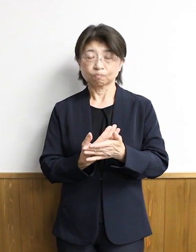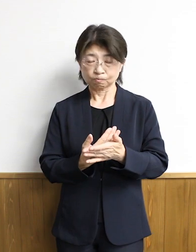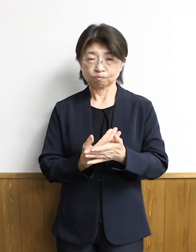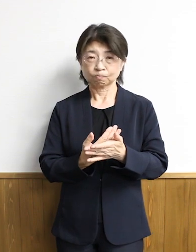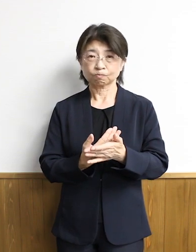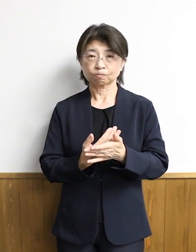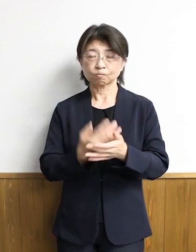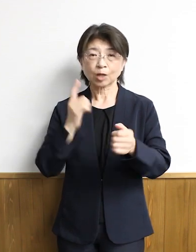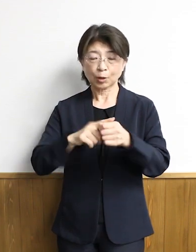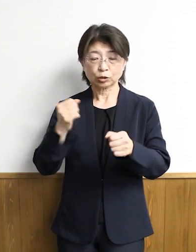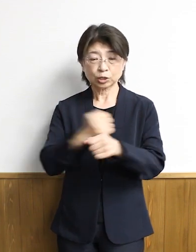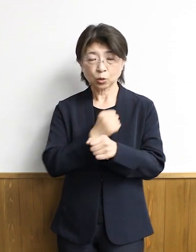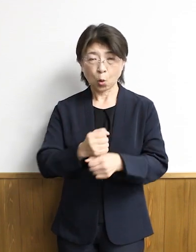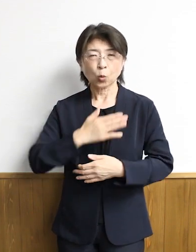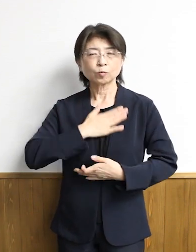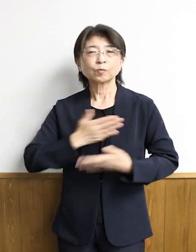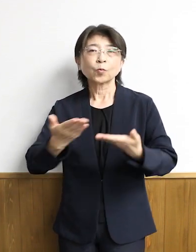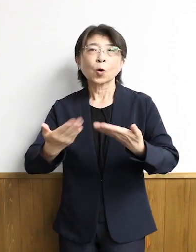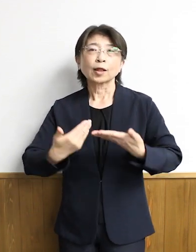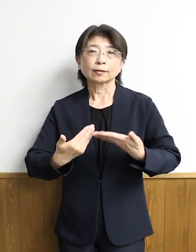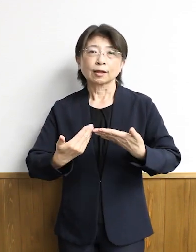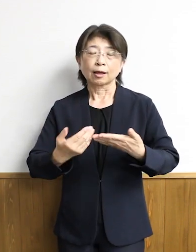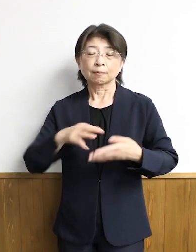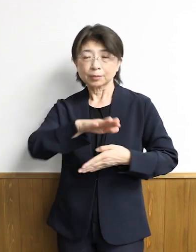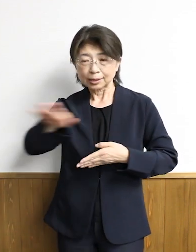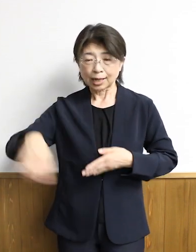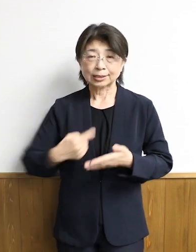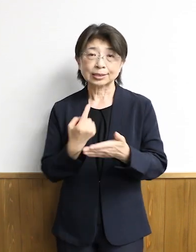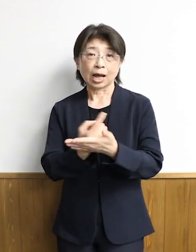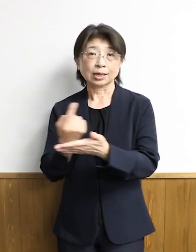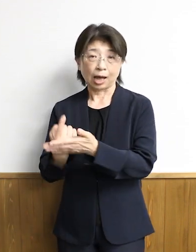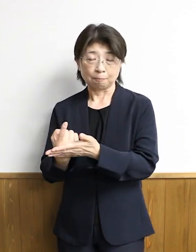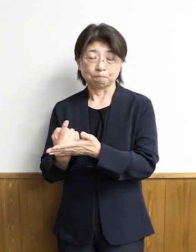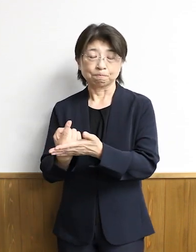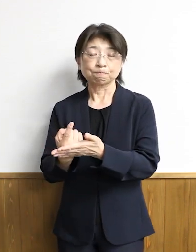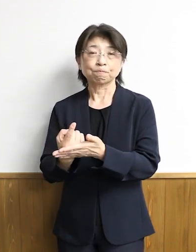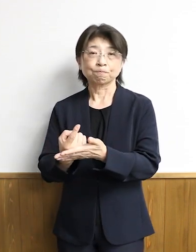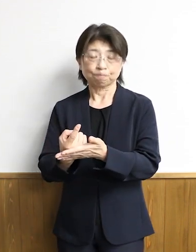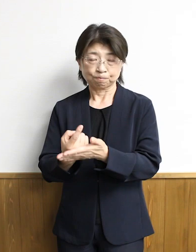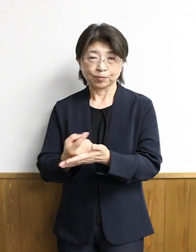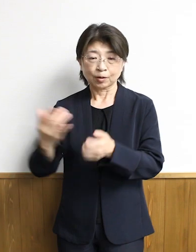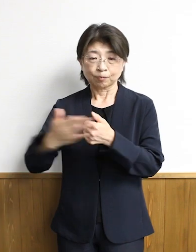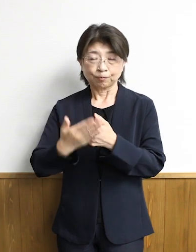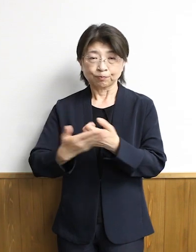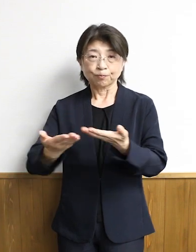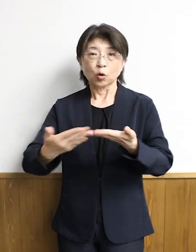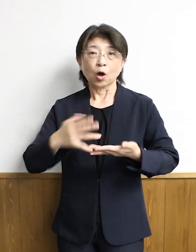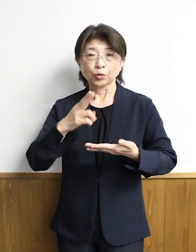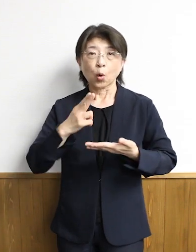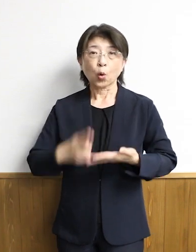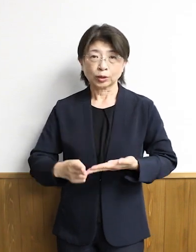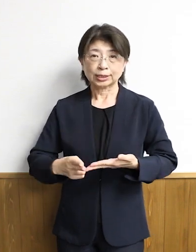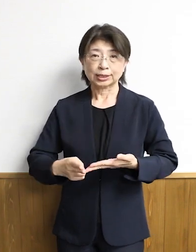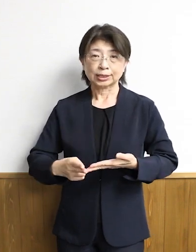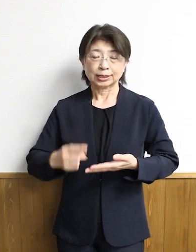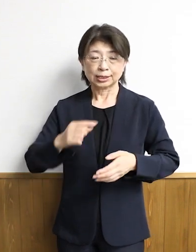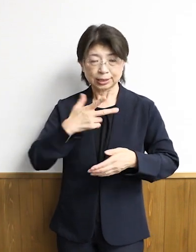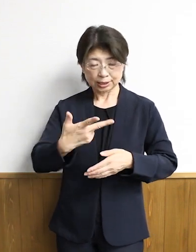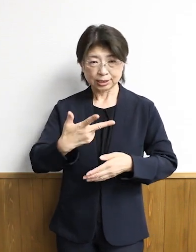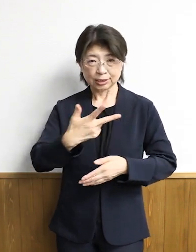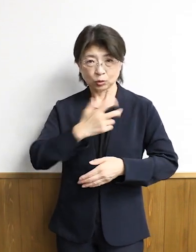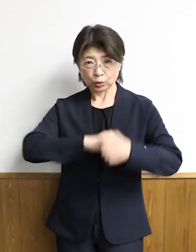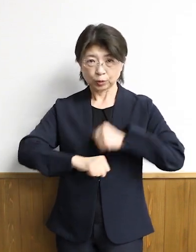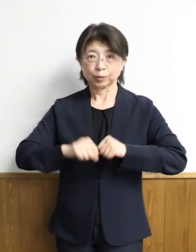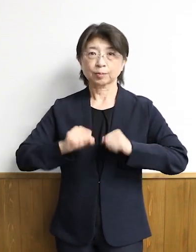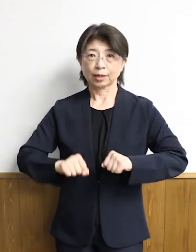知っていただきそして参加していただけるよう取り組んでまいりますえ本日は以上